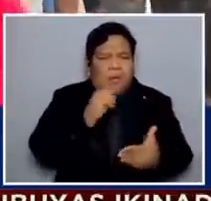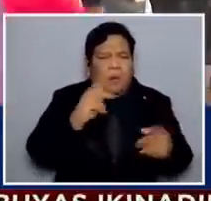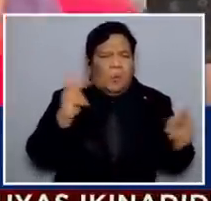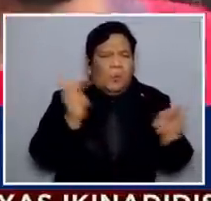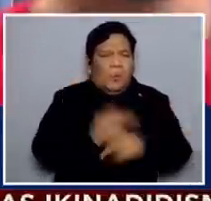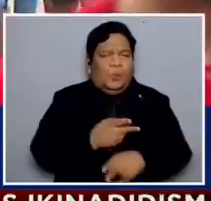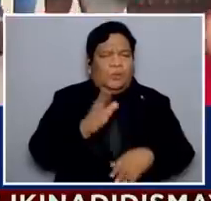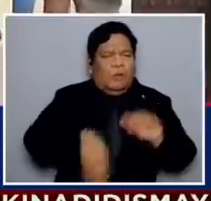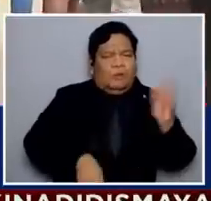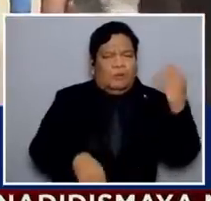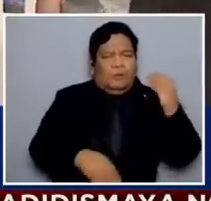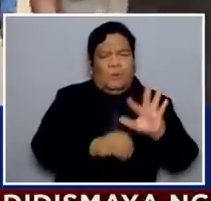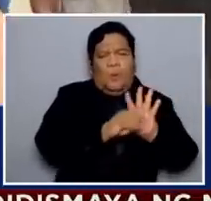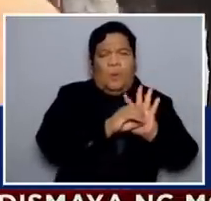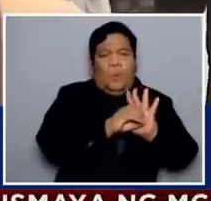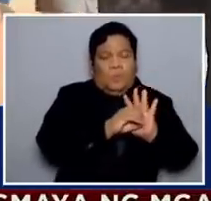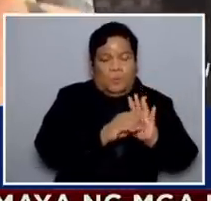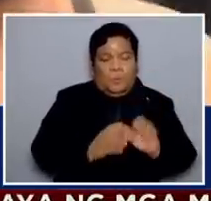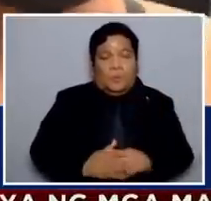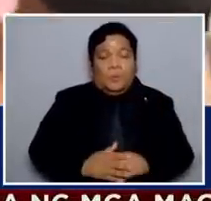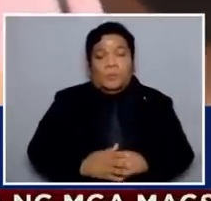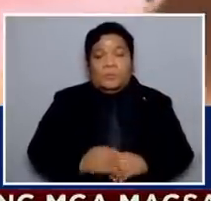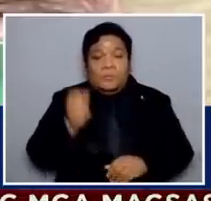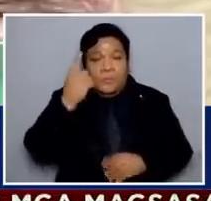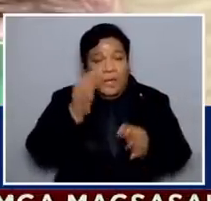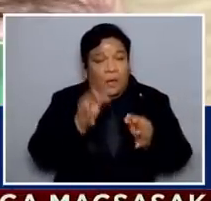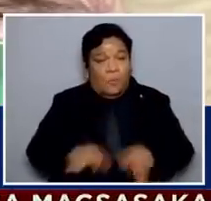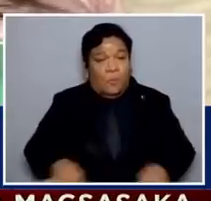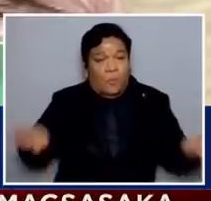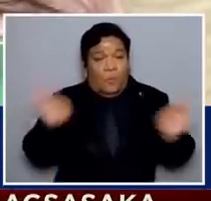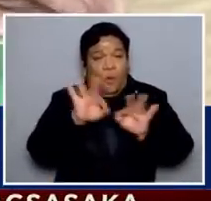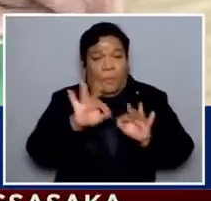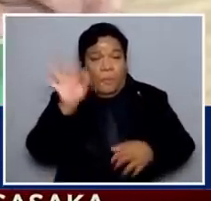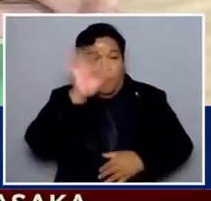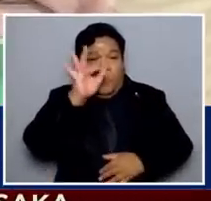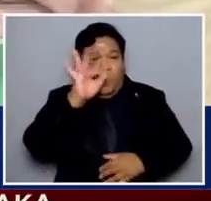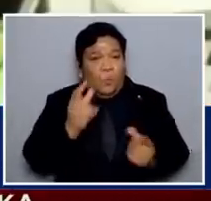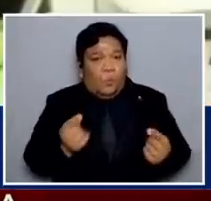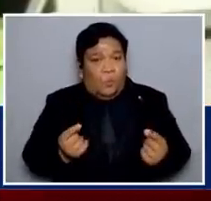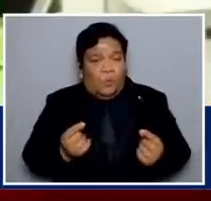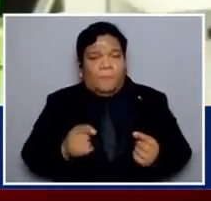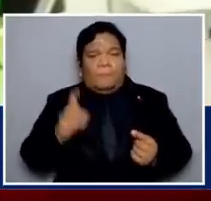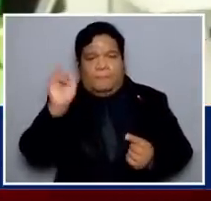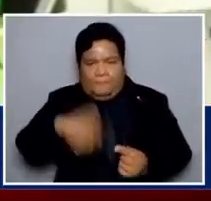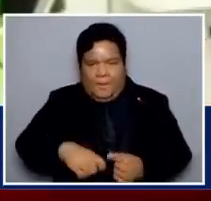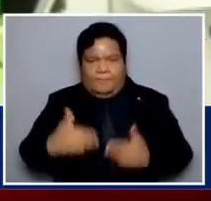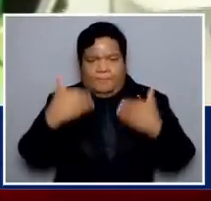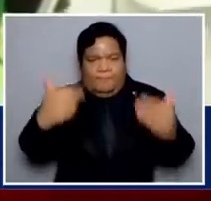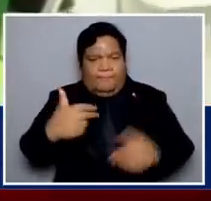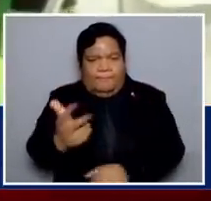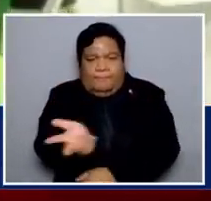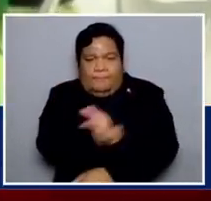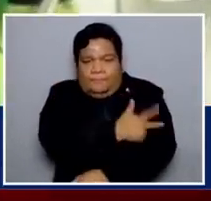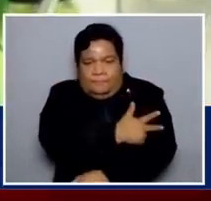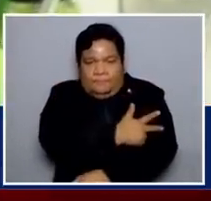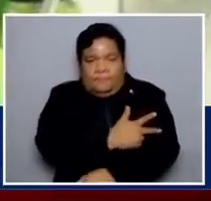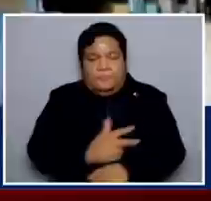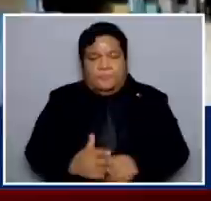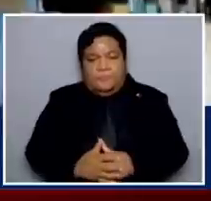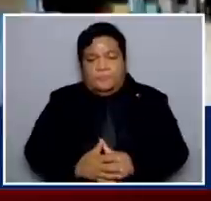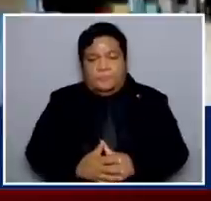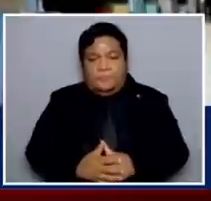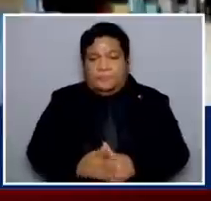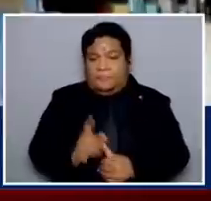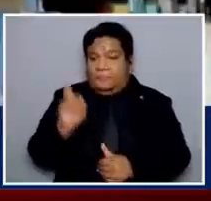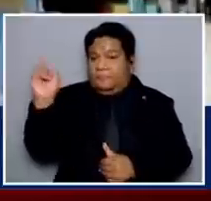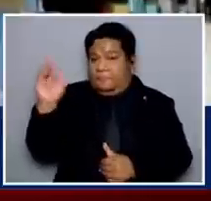BA.2. Ang importanteng gawin ng mga Pilipino ngayon, magpaturok ng booster kung pwede na. Meron tayong